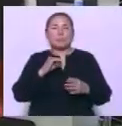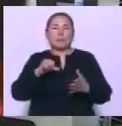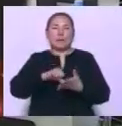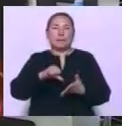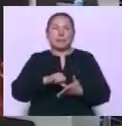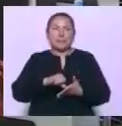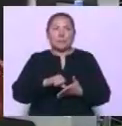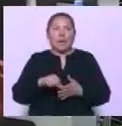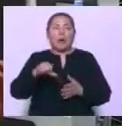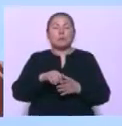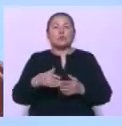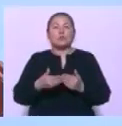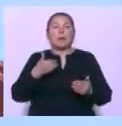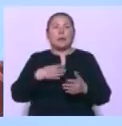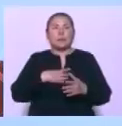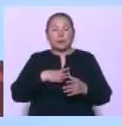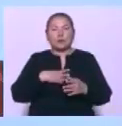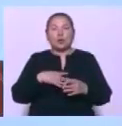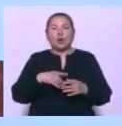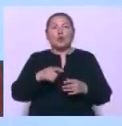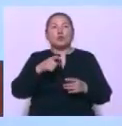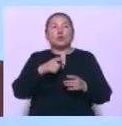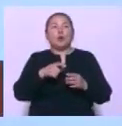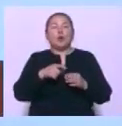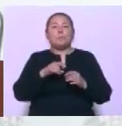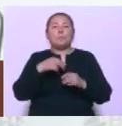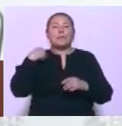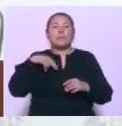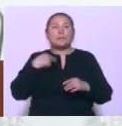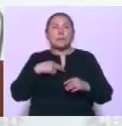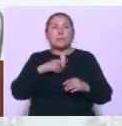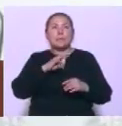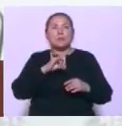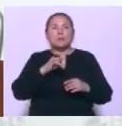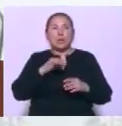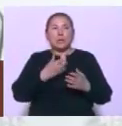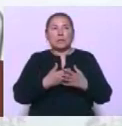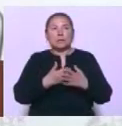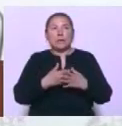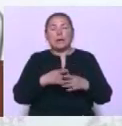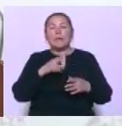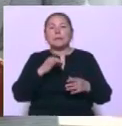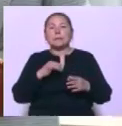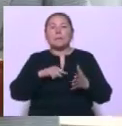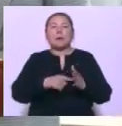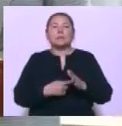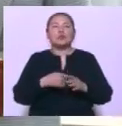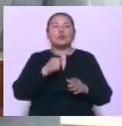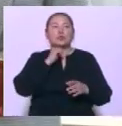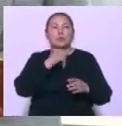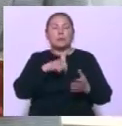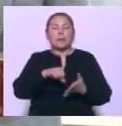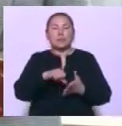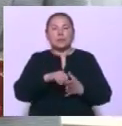қатысты. Қатысушылар алдында сөз сөйлеген түркітілдес журналистер қорының президенті Назия Жоямергенқызы тренингтердің мақсаты өңірлік журналистердің